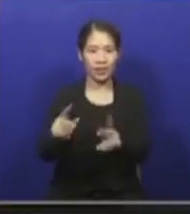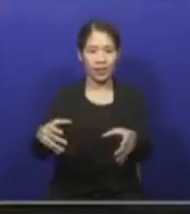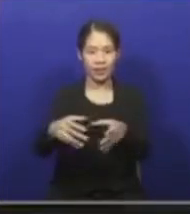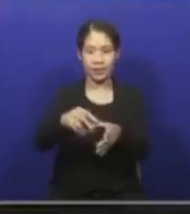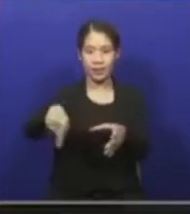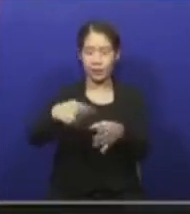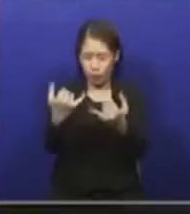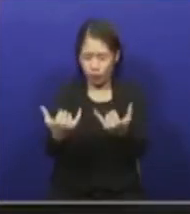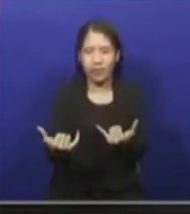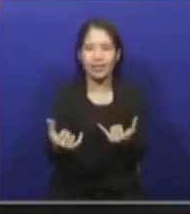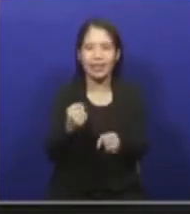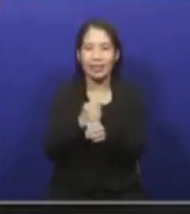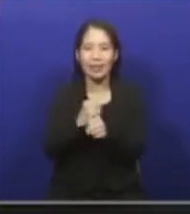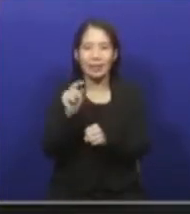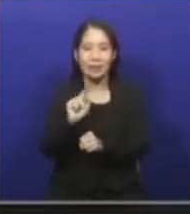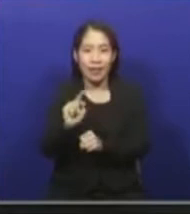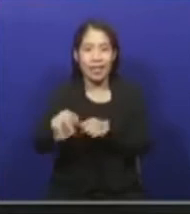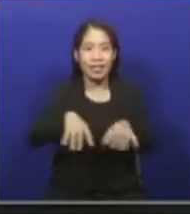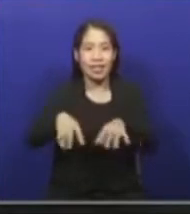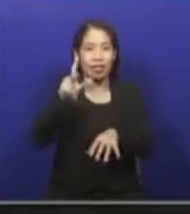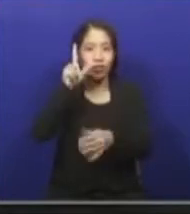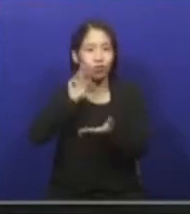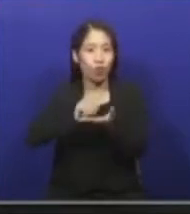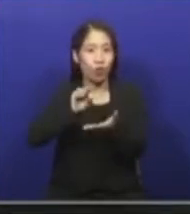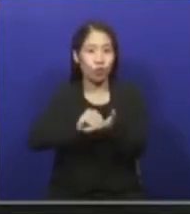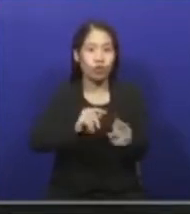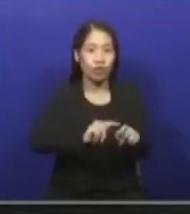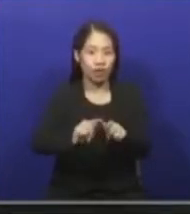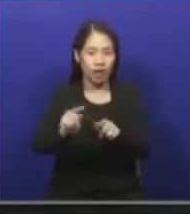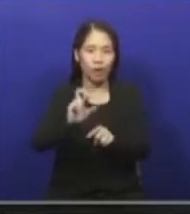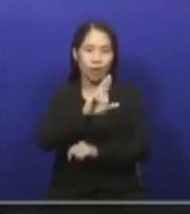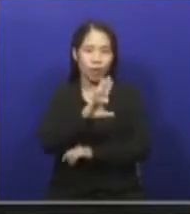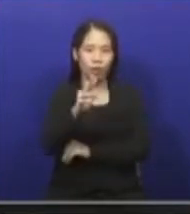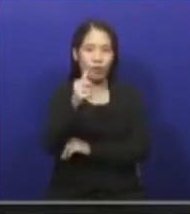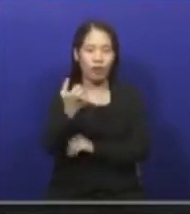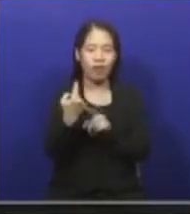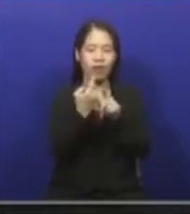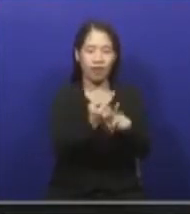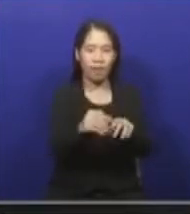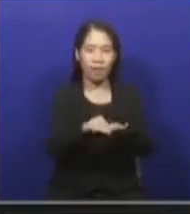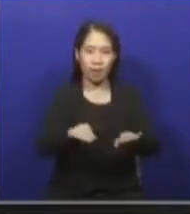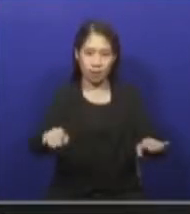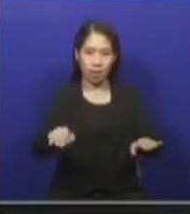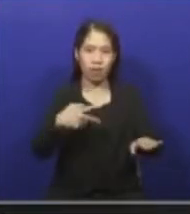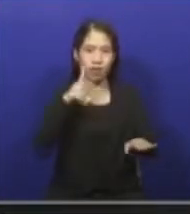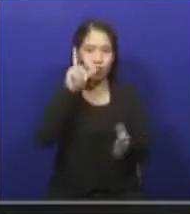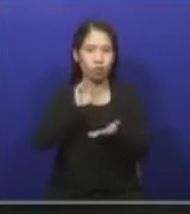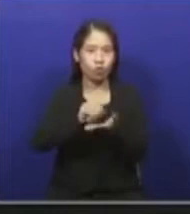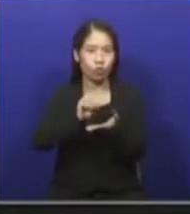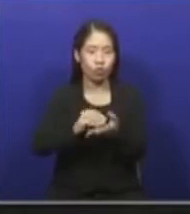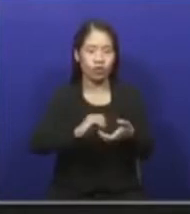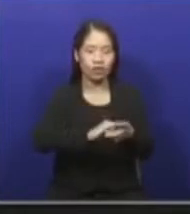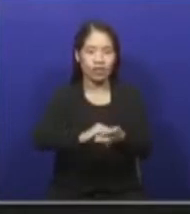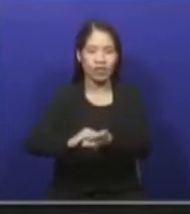านทำการจัดเก็บข้อมูลจัดซื้อจัดจ้างอย่างเป็นระบบตามมาตรฐานการเปิดเผยข้อมูลสัญญาจัดซื้อ